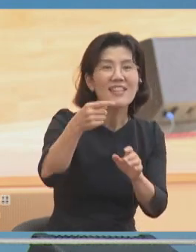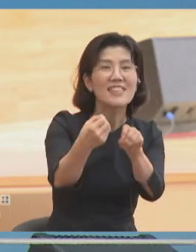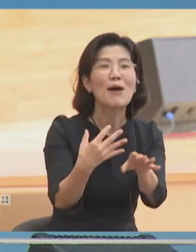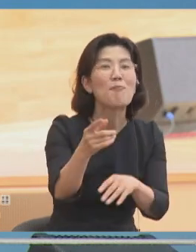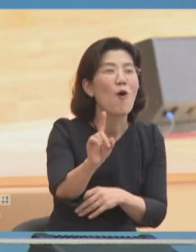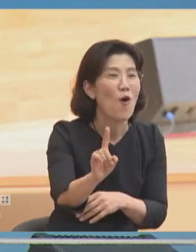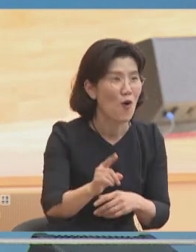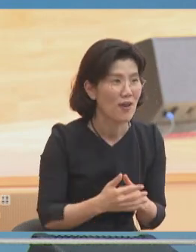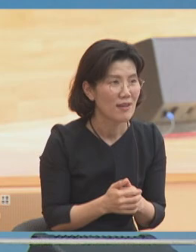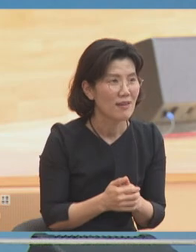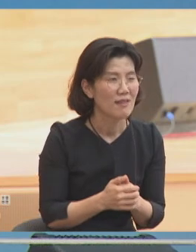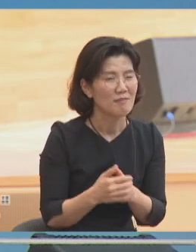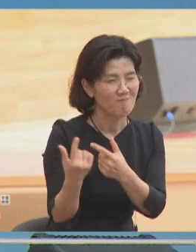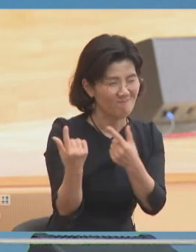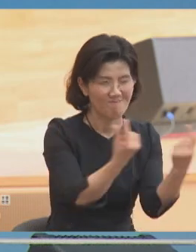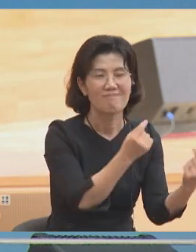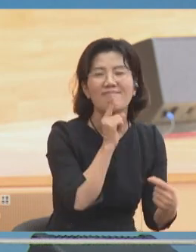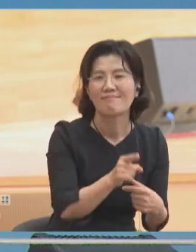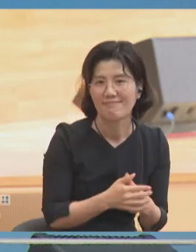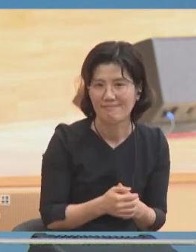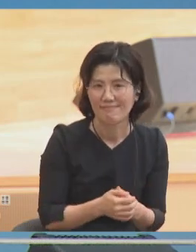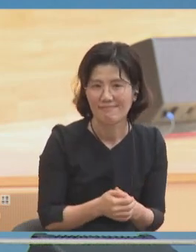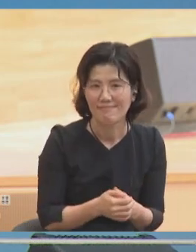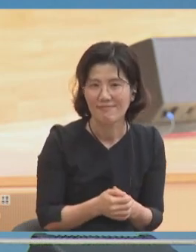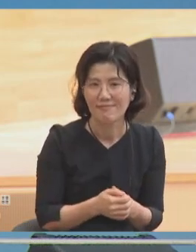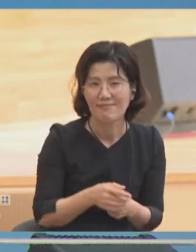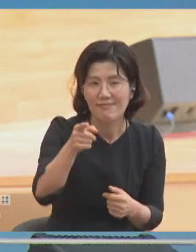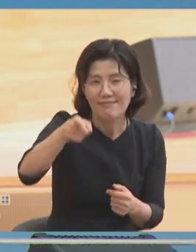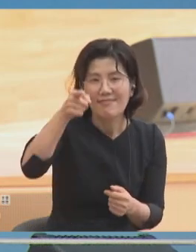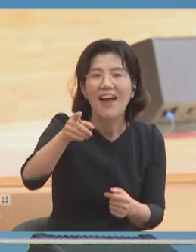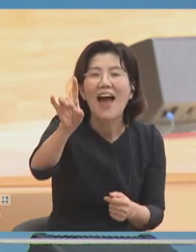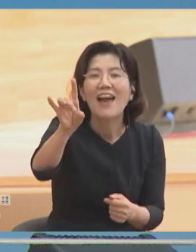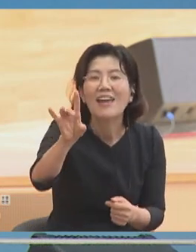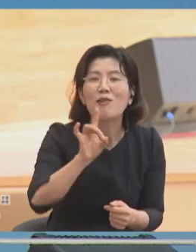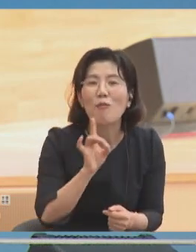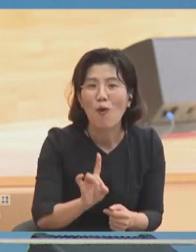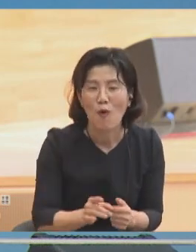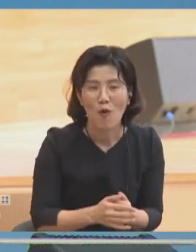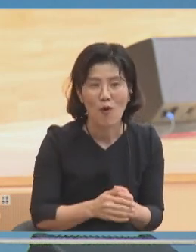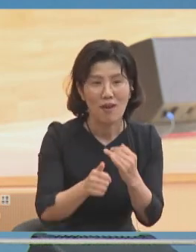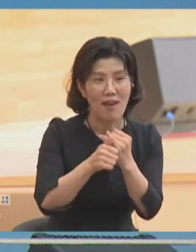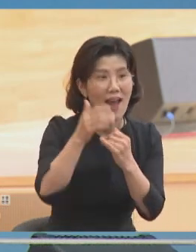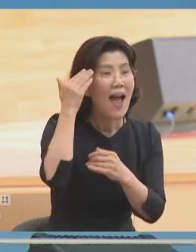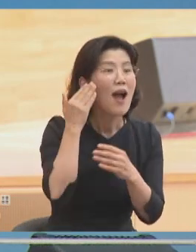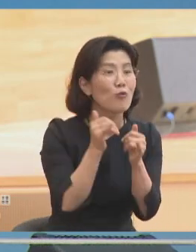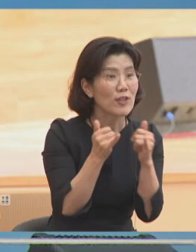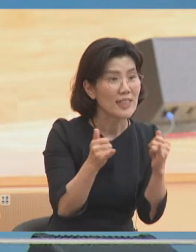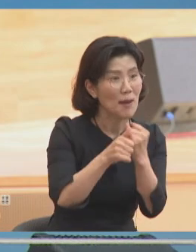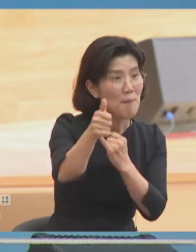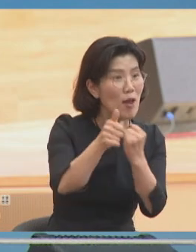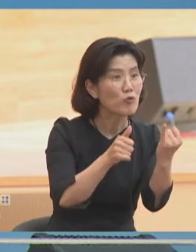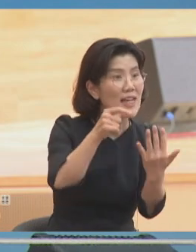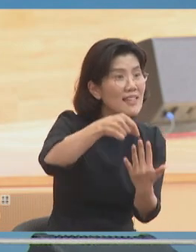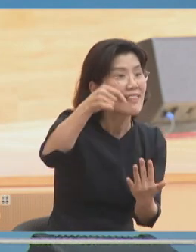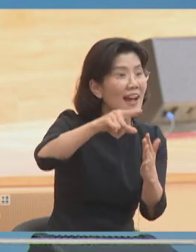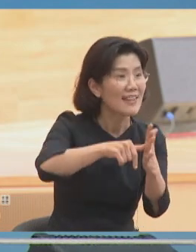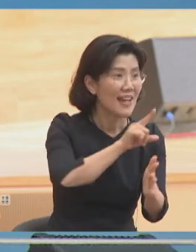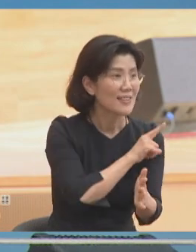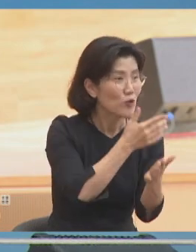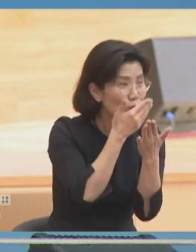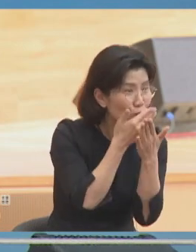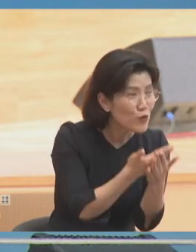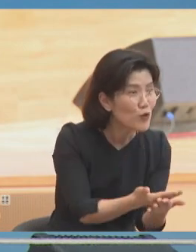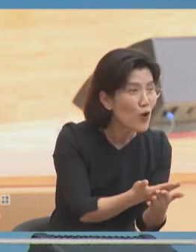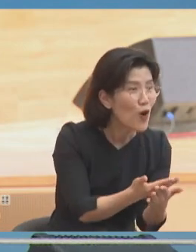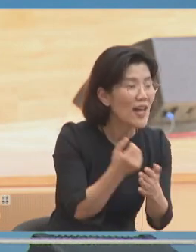답변이 변함이 없었습니다 줄곧 한 가지였습니다 한국인에게 있어서 배우자를 선택하는 가장